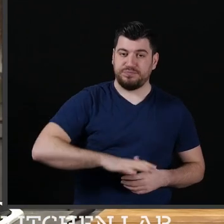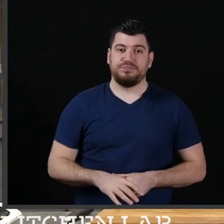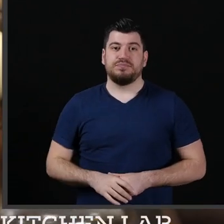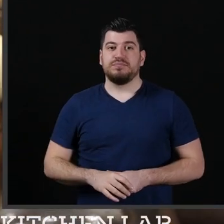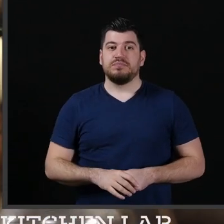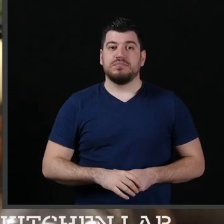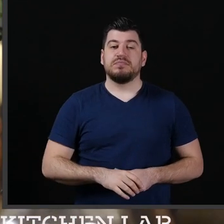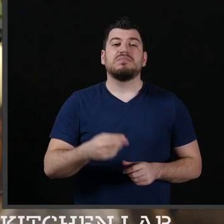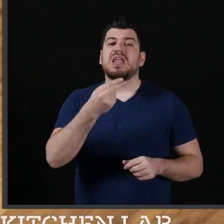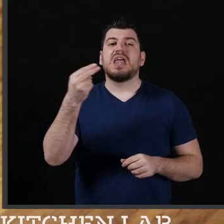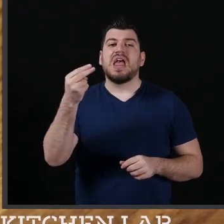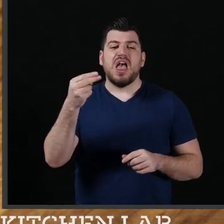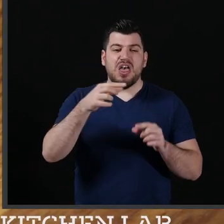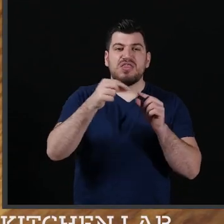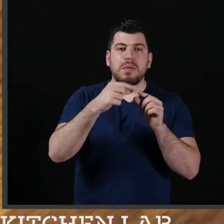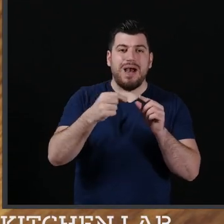θυμάρι,